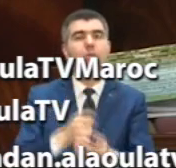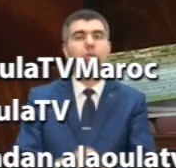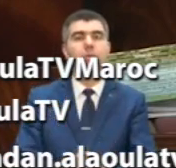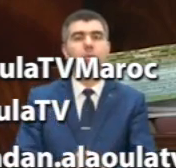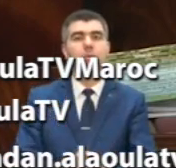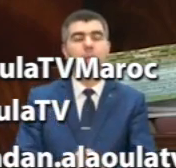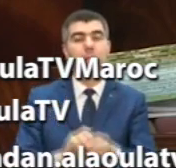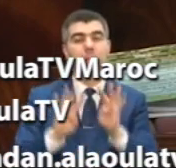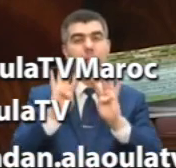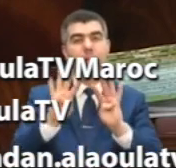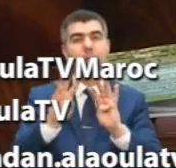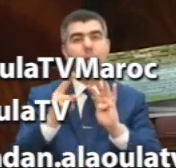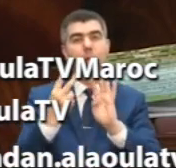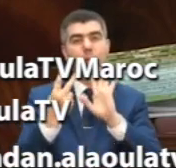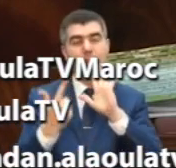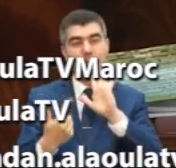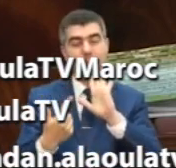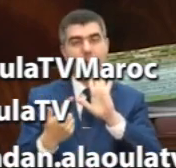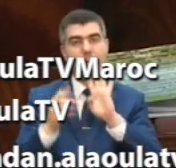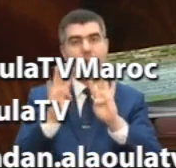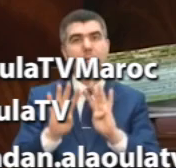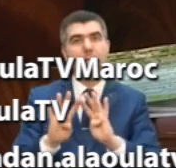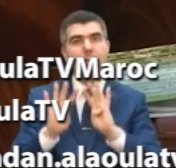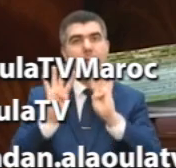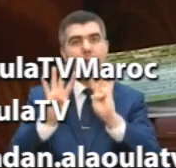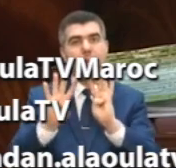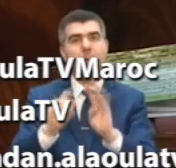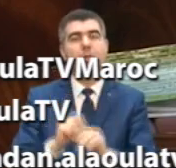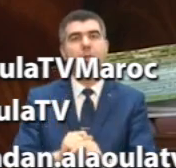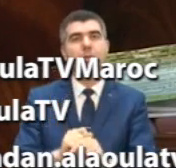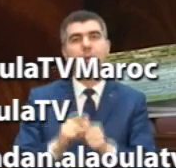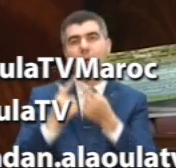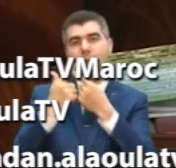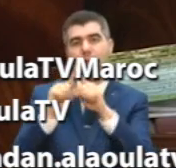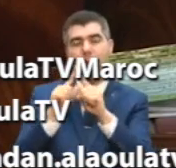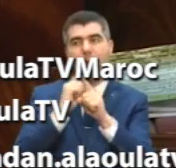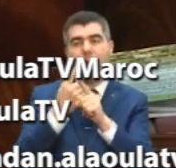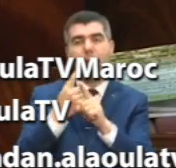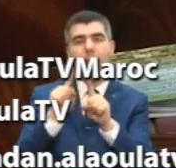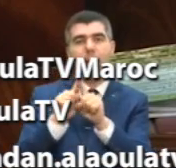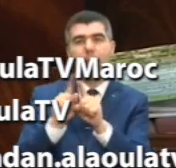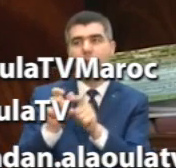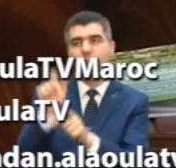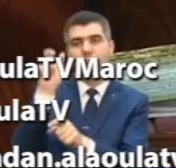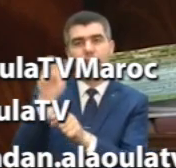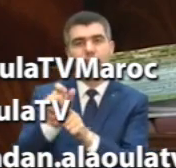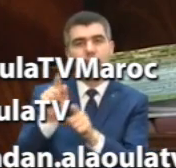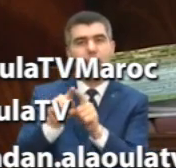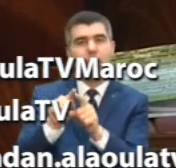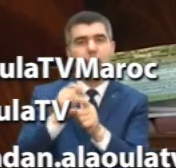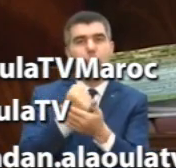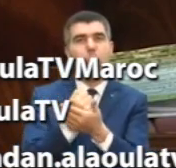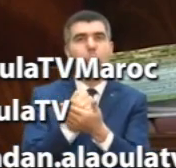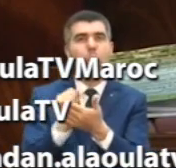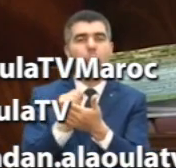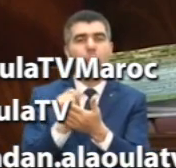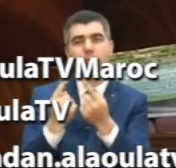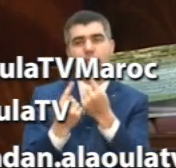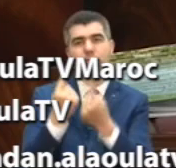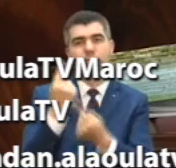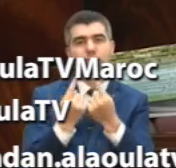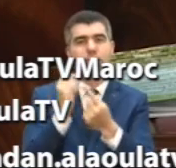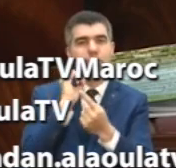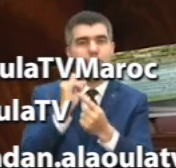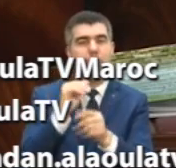رقم 7818 يقضي بإلغاء انتخاب السيد أحمد المرابط السوسي عضوا بمجلس النواب على إثر الاقتراع